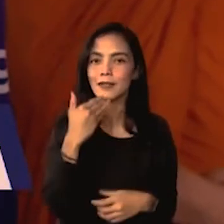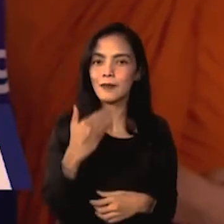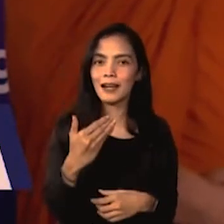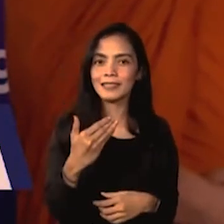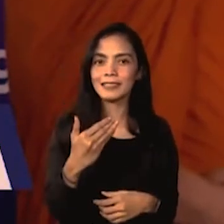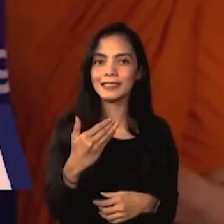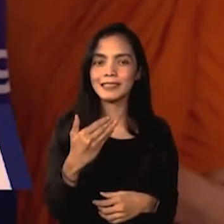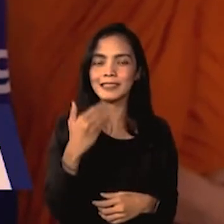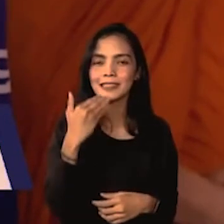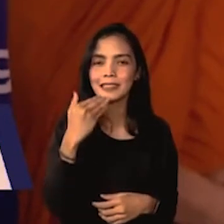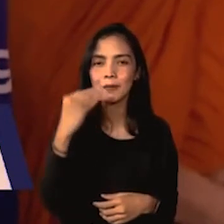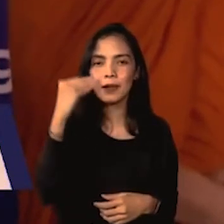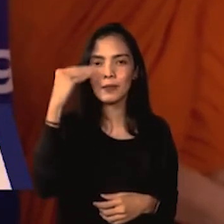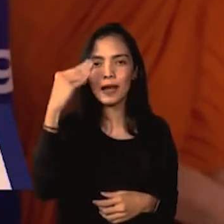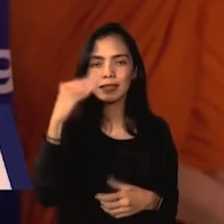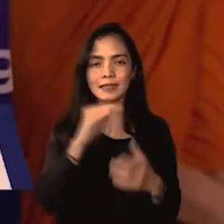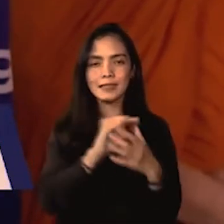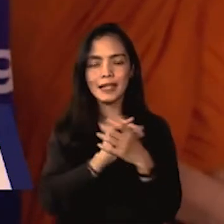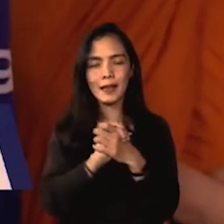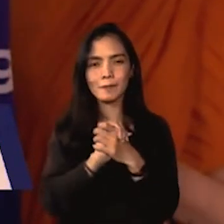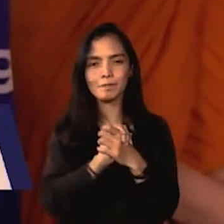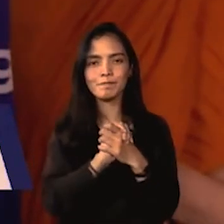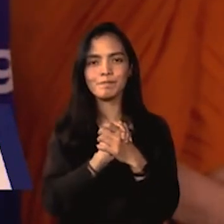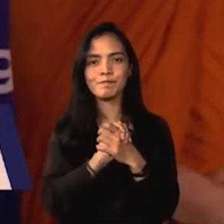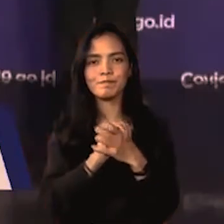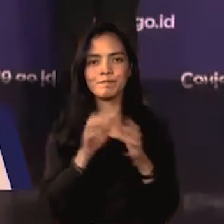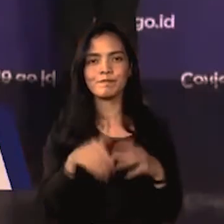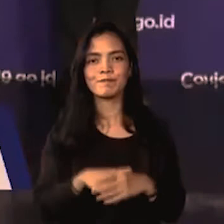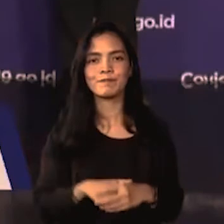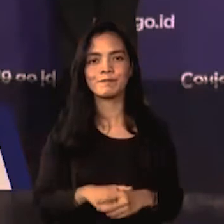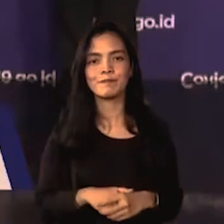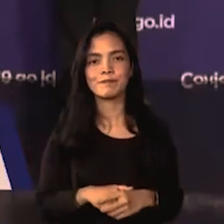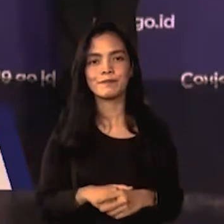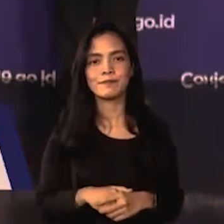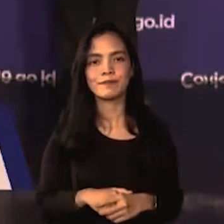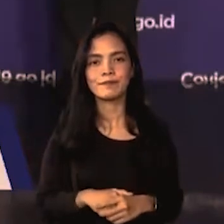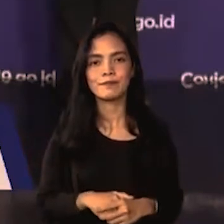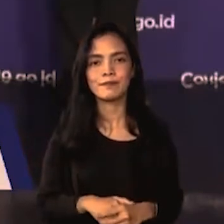pagi, salam sejahtera buat kita semua.